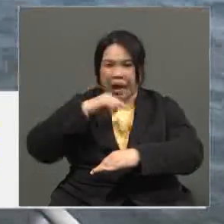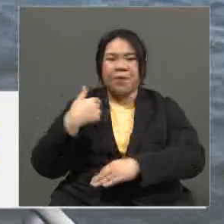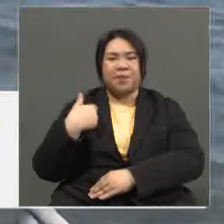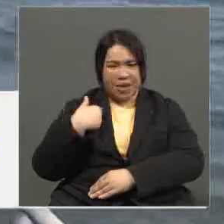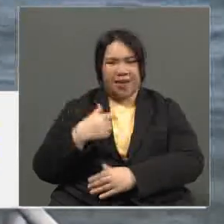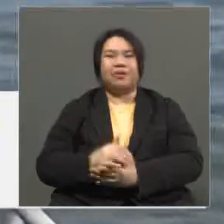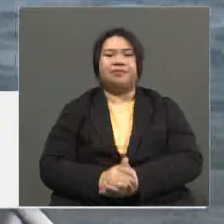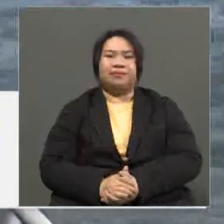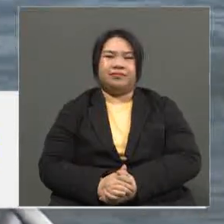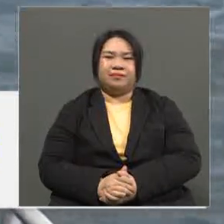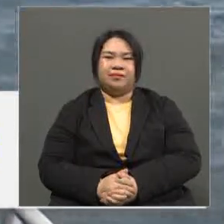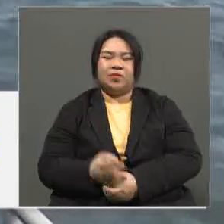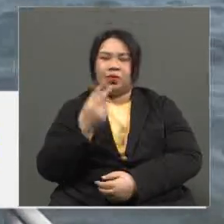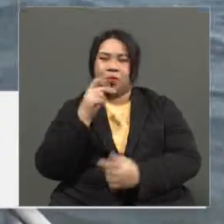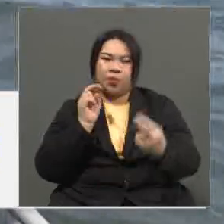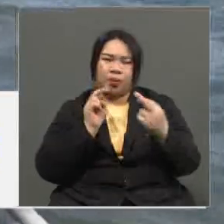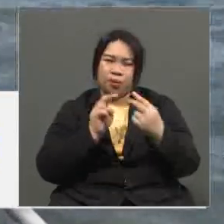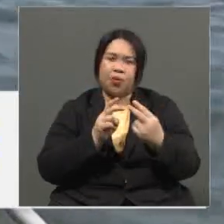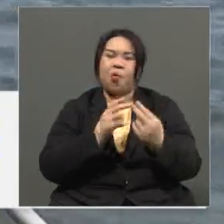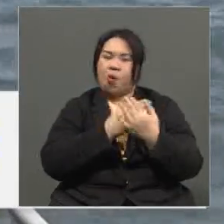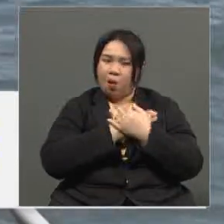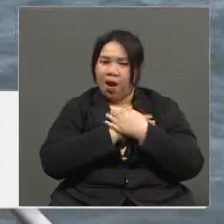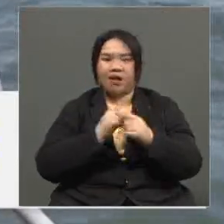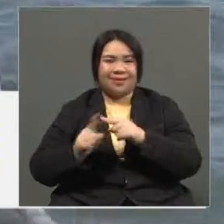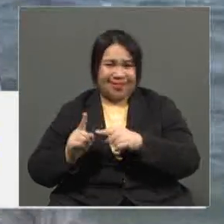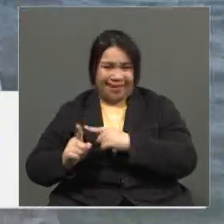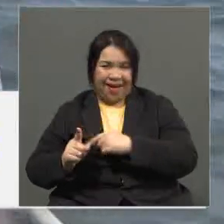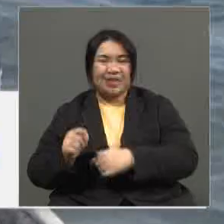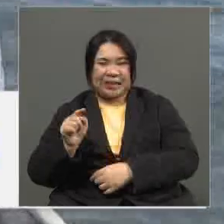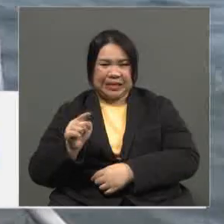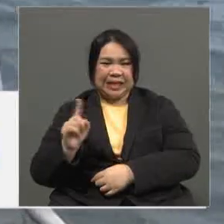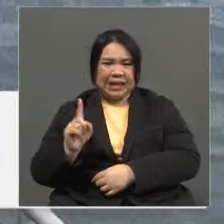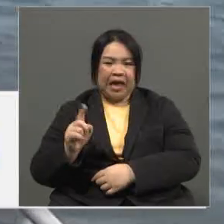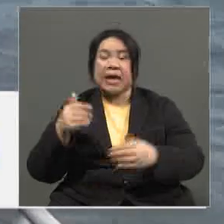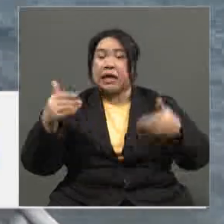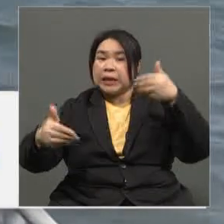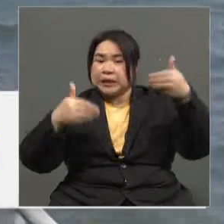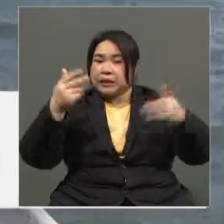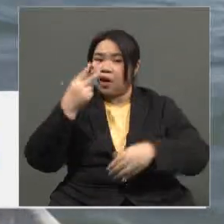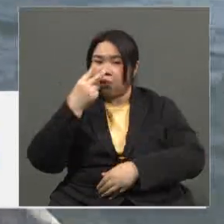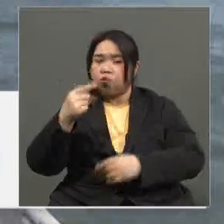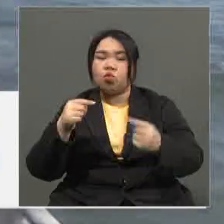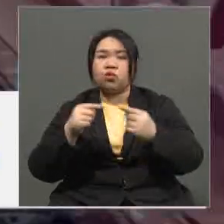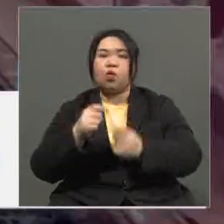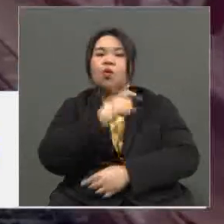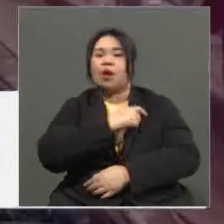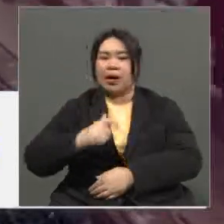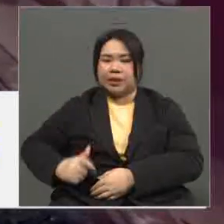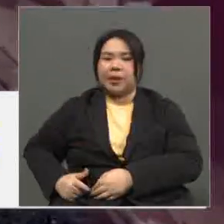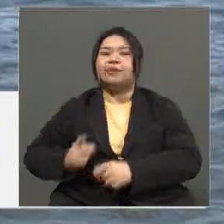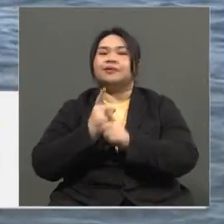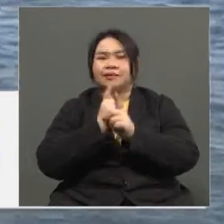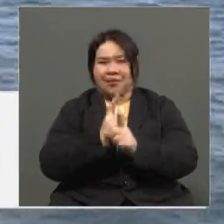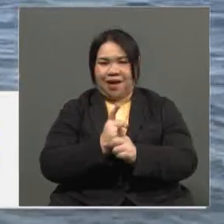ไฟลอยน้ำสุดโรแมนติกกลางเขื่อนป่าสักชลสิทธิ์นะคะภายใต้กิจกรรมตามรอยพระบาทเที่ยวเขื่อนของพ่อ